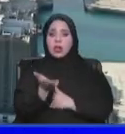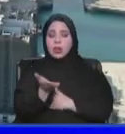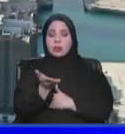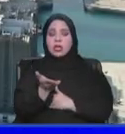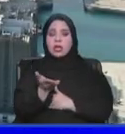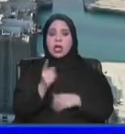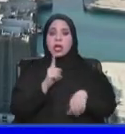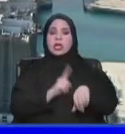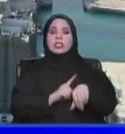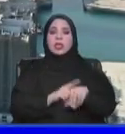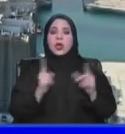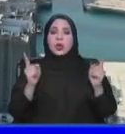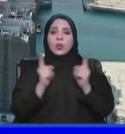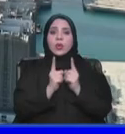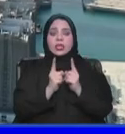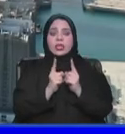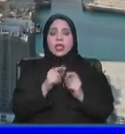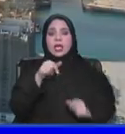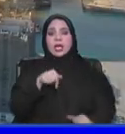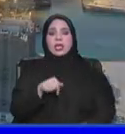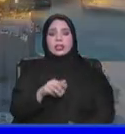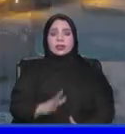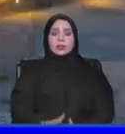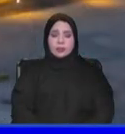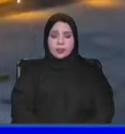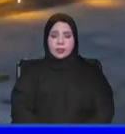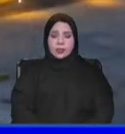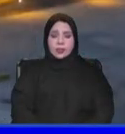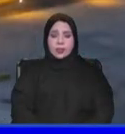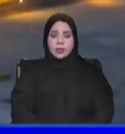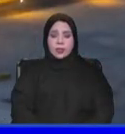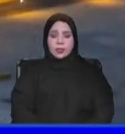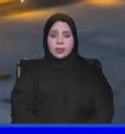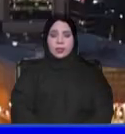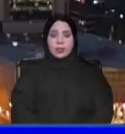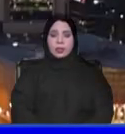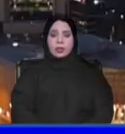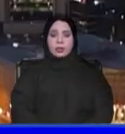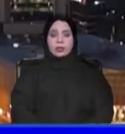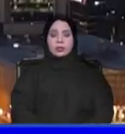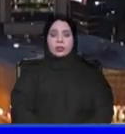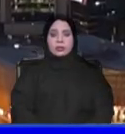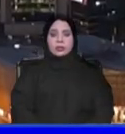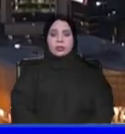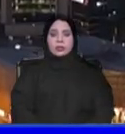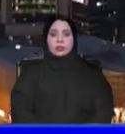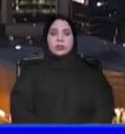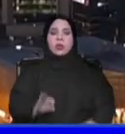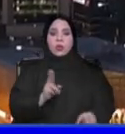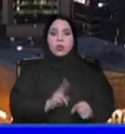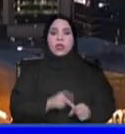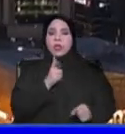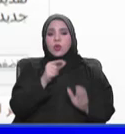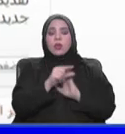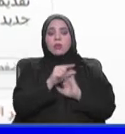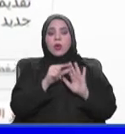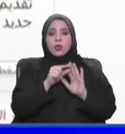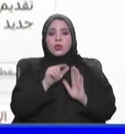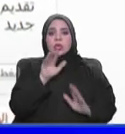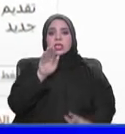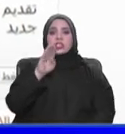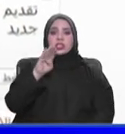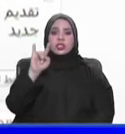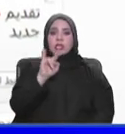معامله منها الوقت المحدد لاتفاقيه مستوى الخدمه وعلى صعيد نظام سجلات